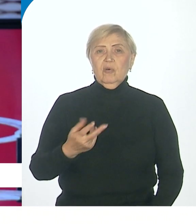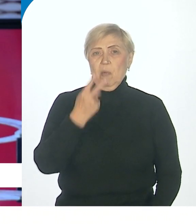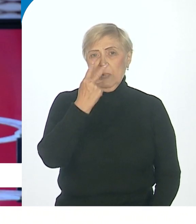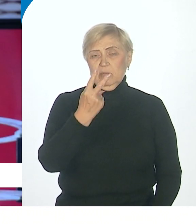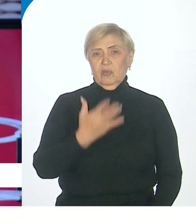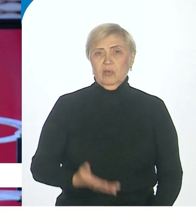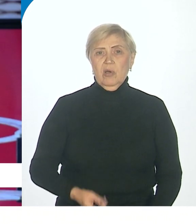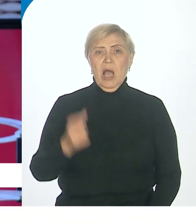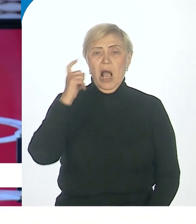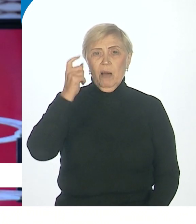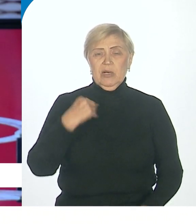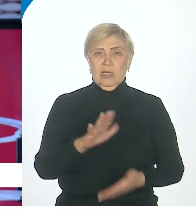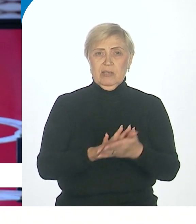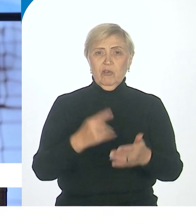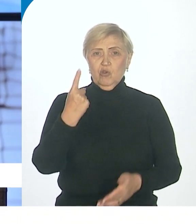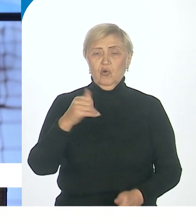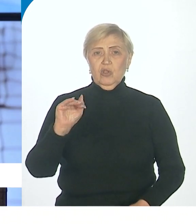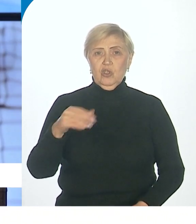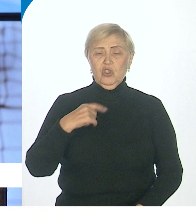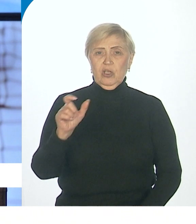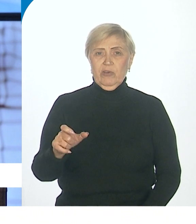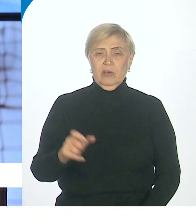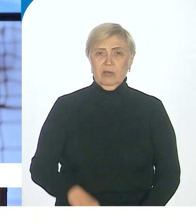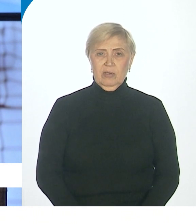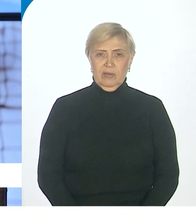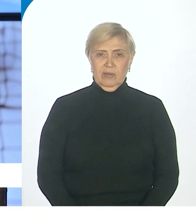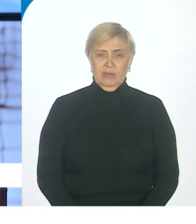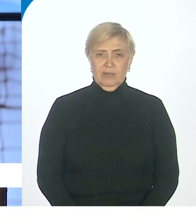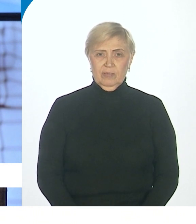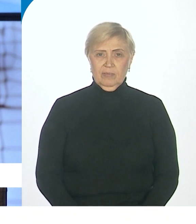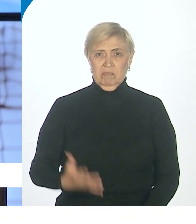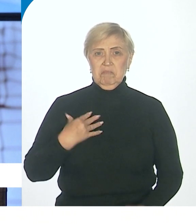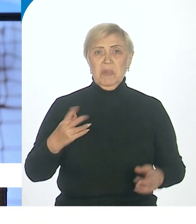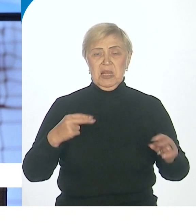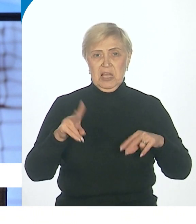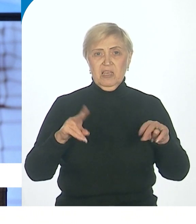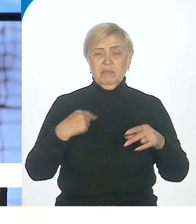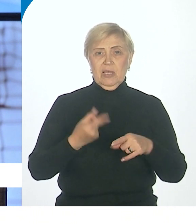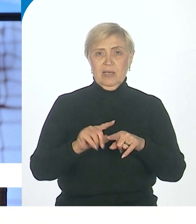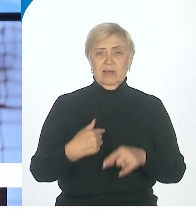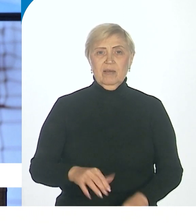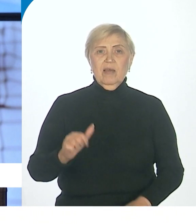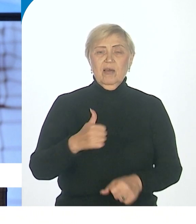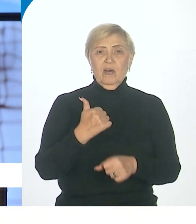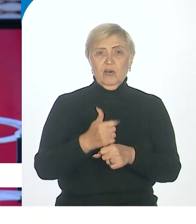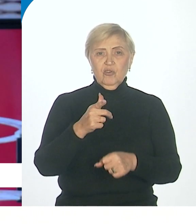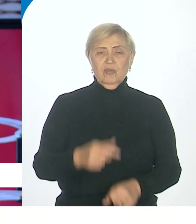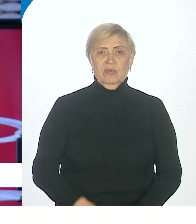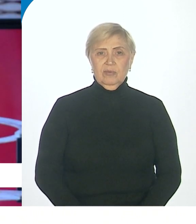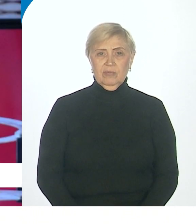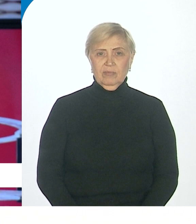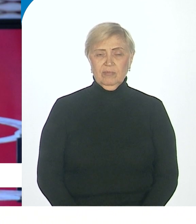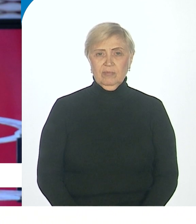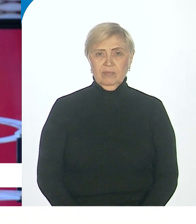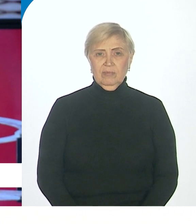посмотрят. Хабаровск заявил 100 тысяч человек. Куда нам вообще лезть? Мы надеемся. Наверное, как-то так будет. Слушайте, хорошо, давайте мы предлагаю на